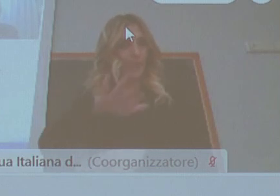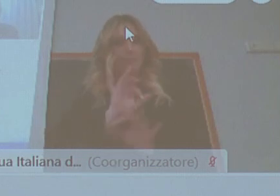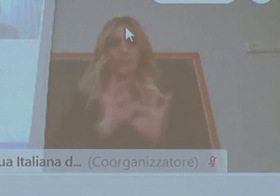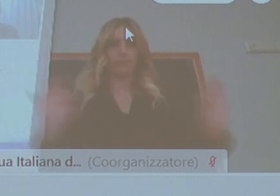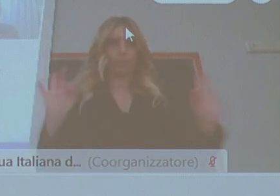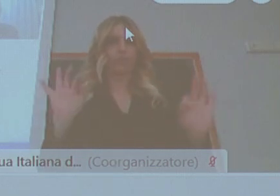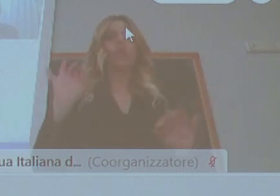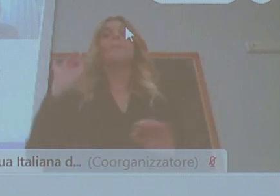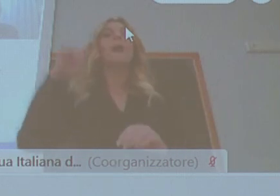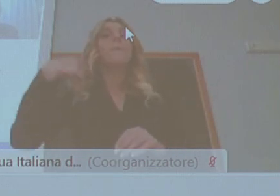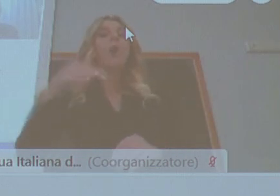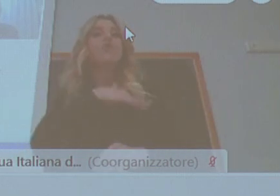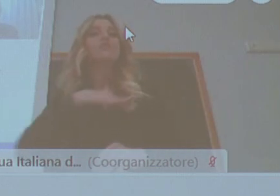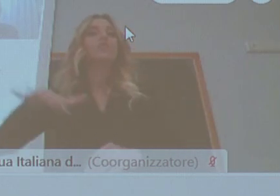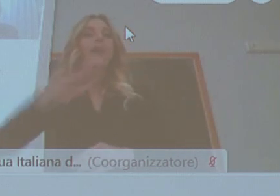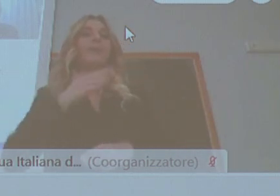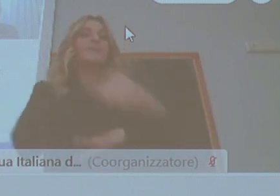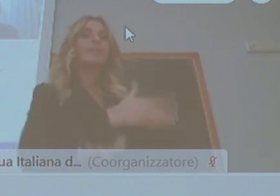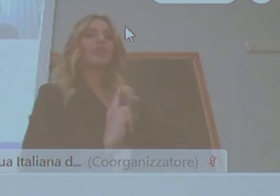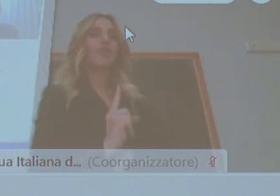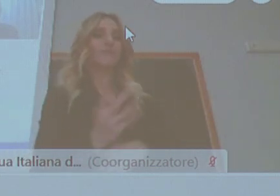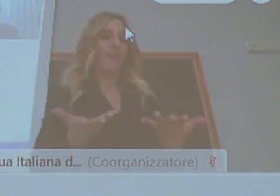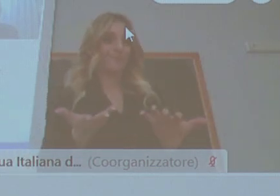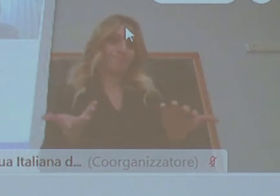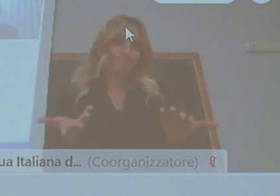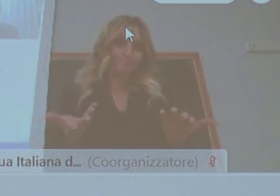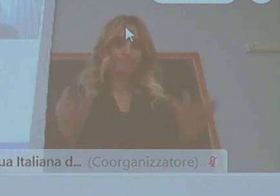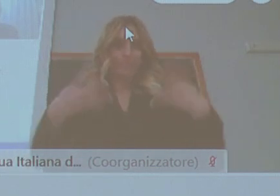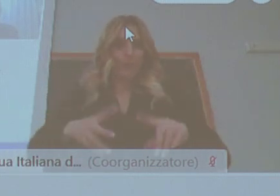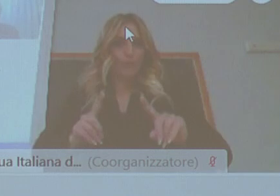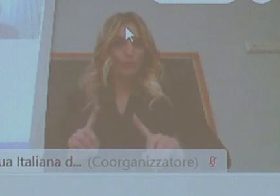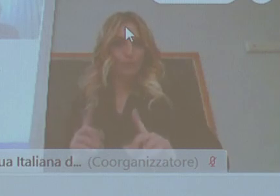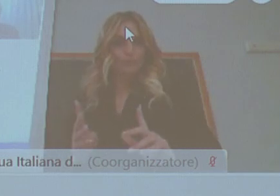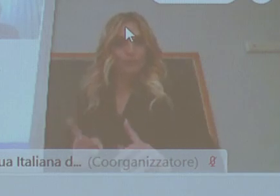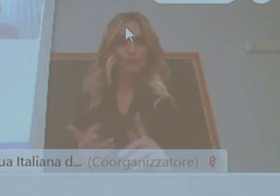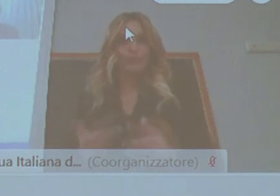poi non ci vanno, ovviamente va da sé che purtroppo